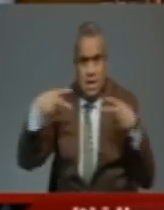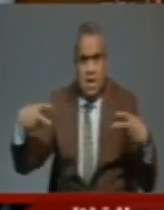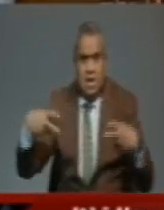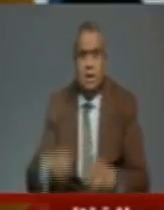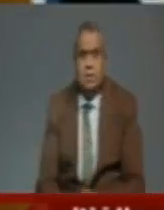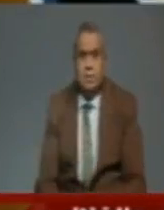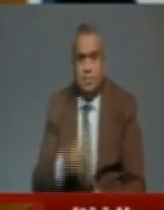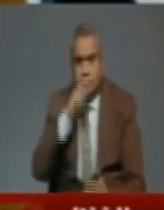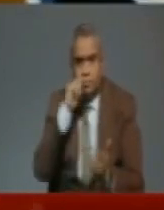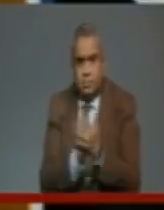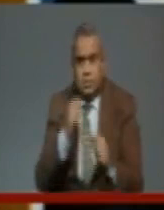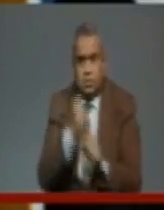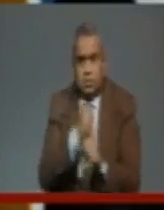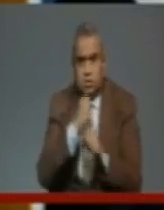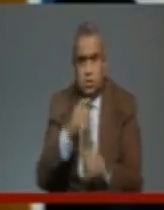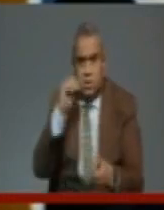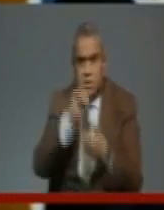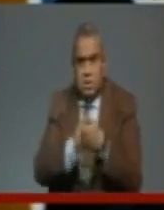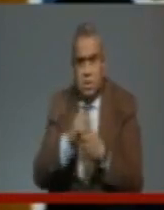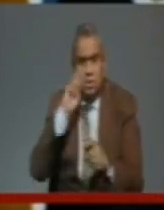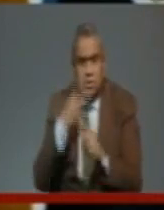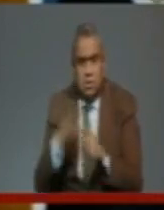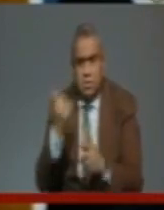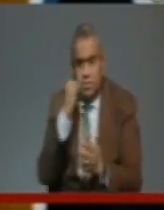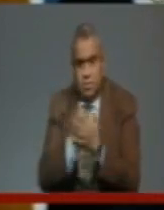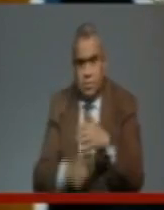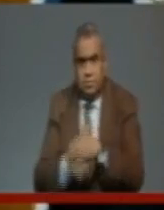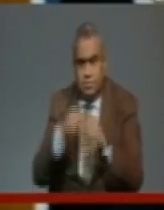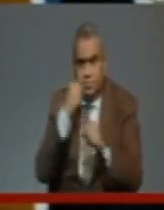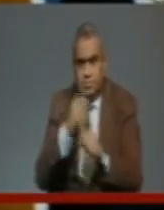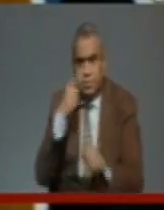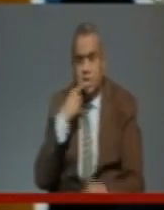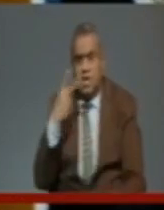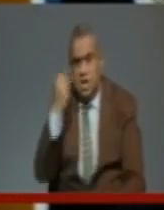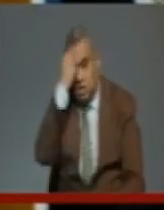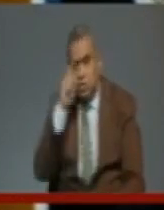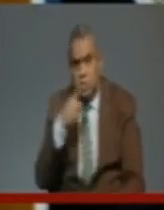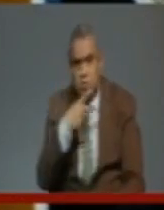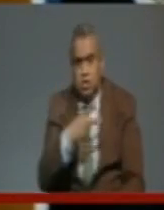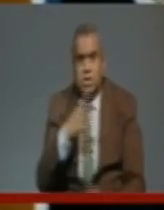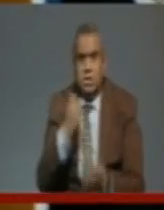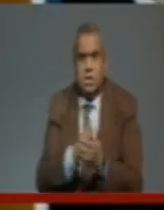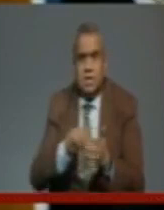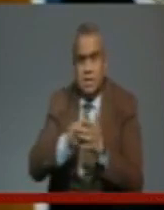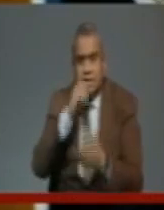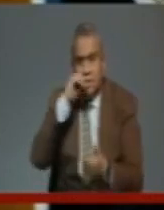وتاكيدا لتعهدنا امام سيادتك في سبتمبر 2021، نجدد العهد لله